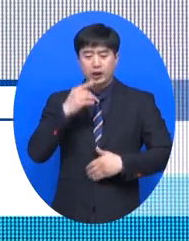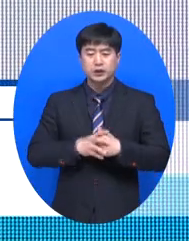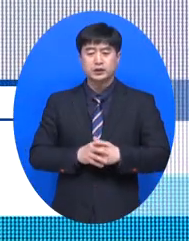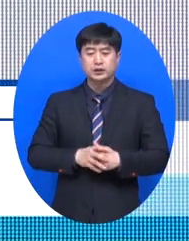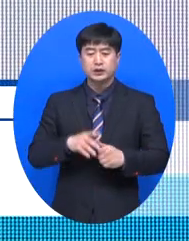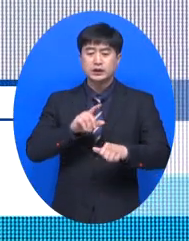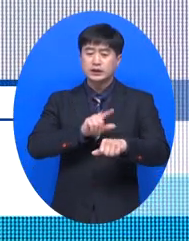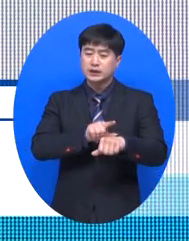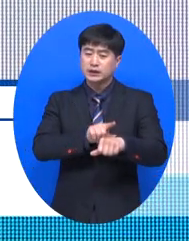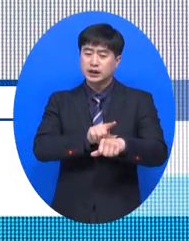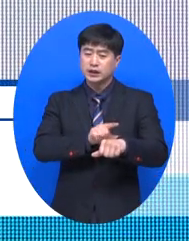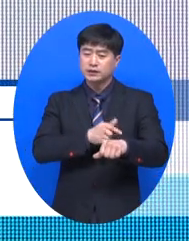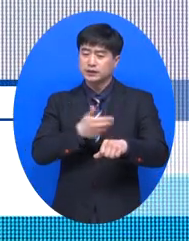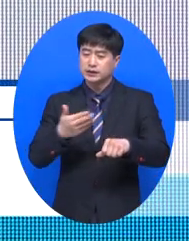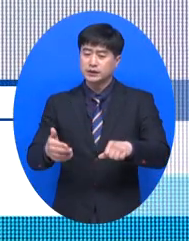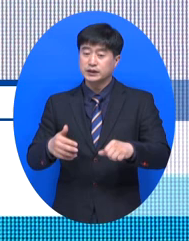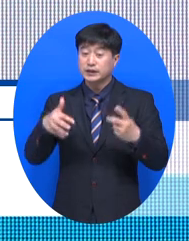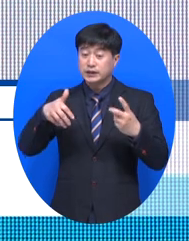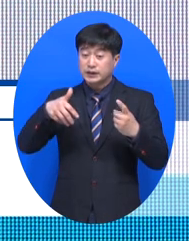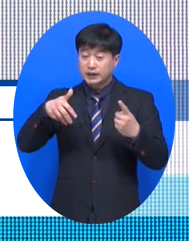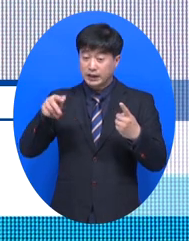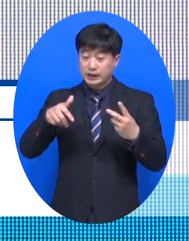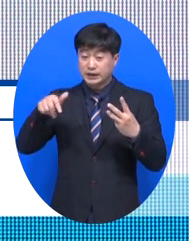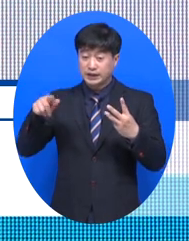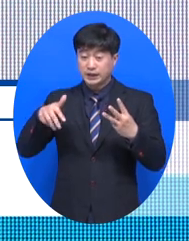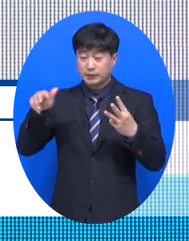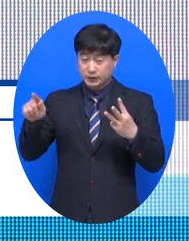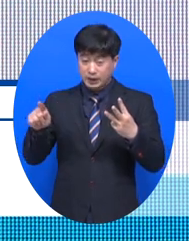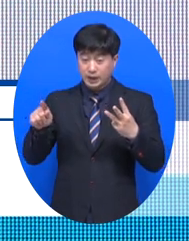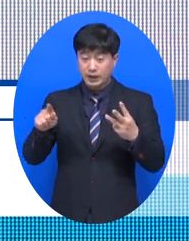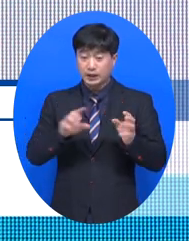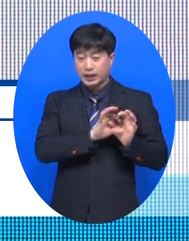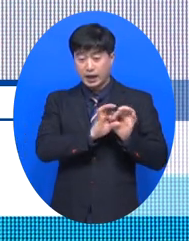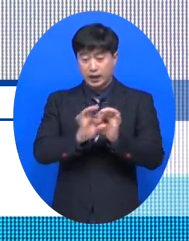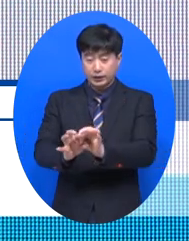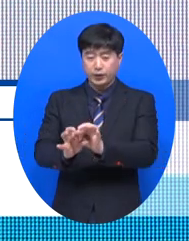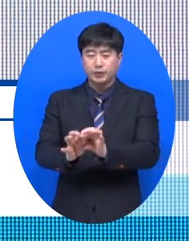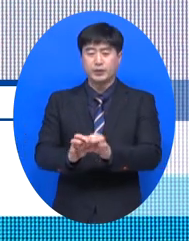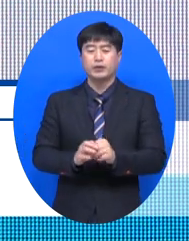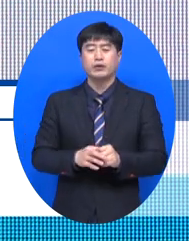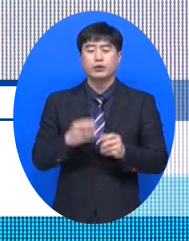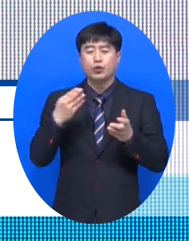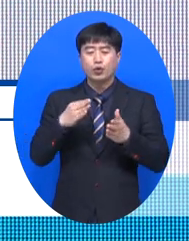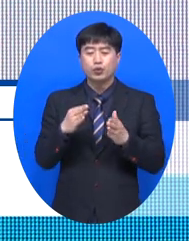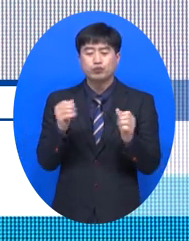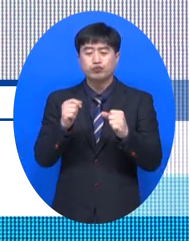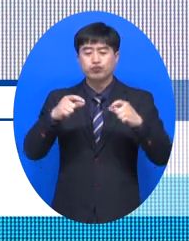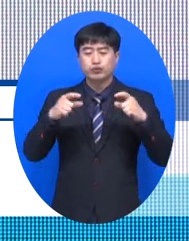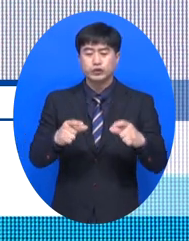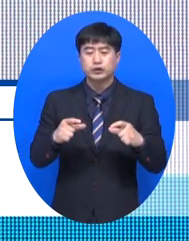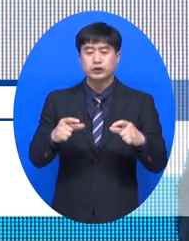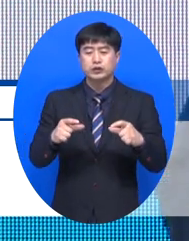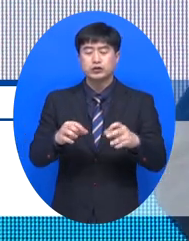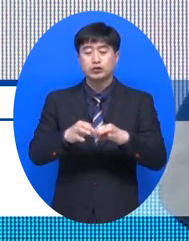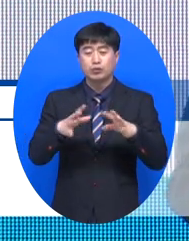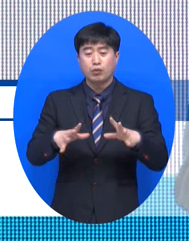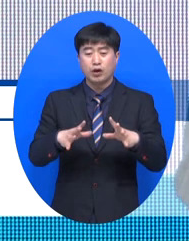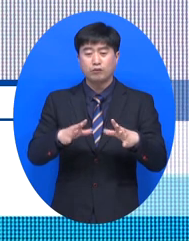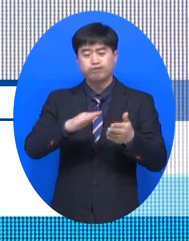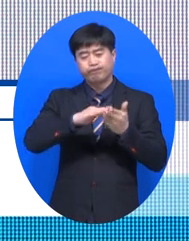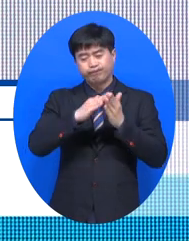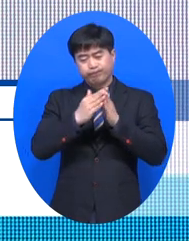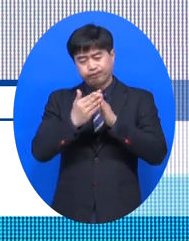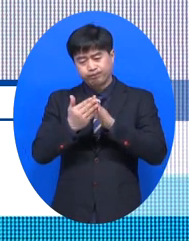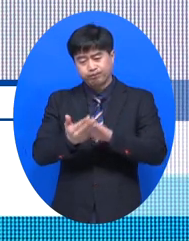해보니까 시간이 갈수록 1차, 2차, 3차 이렇게 진행이 되면서 왜 경기